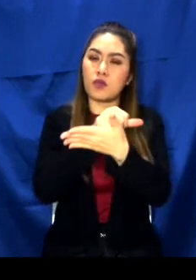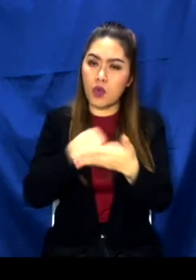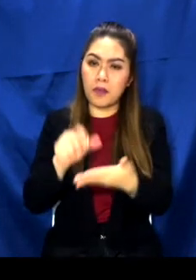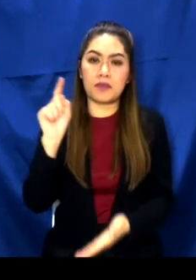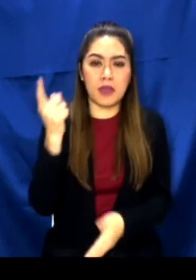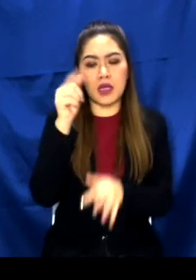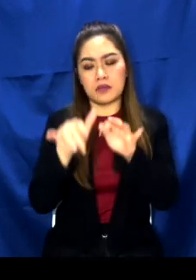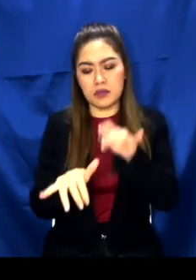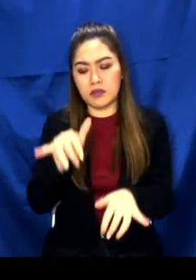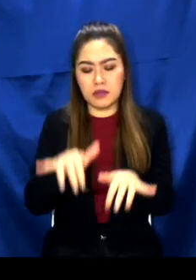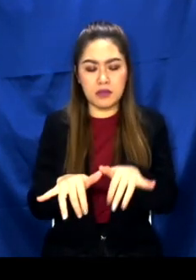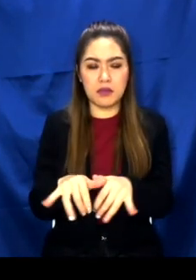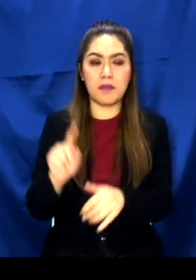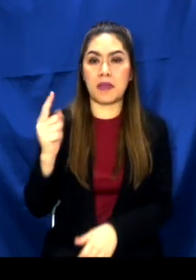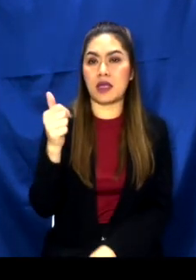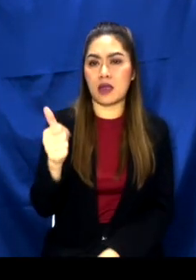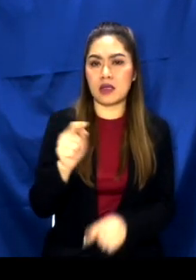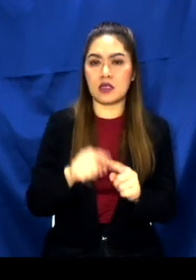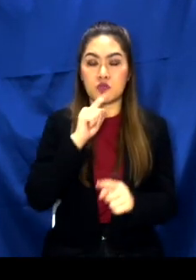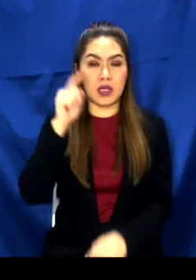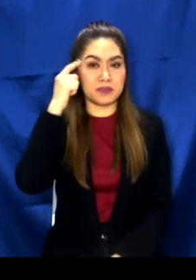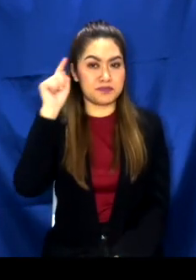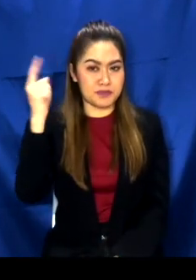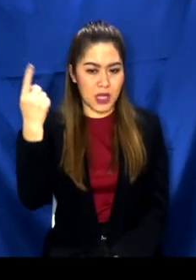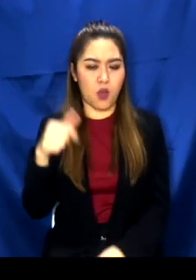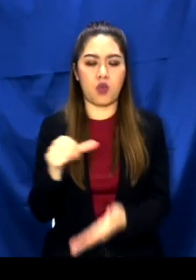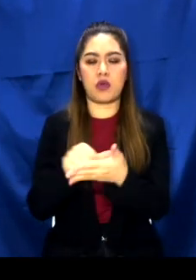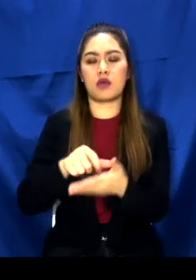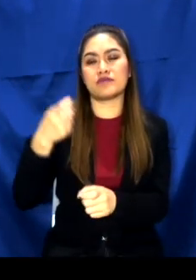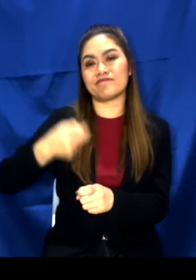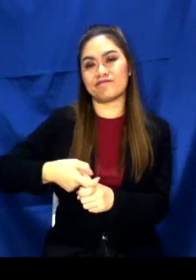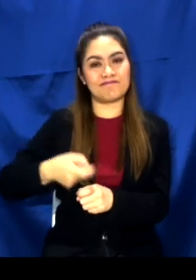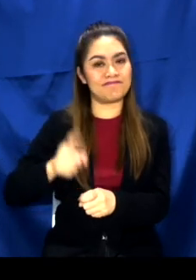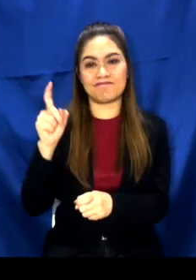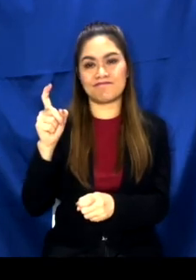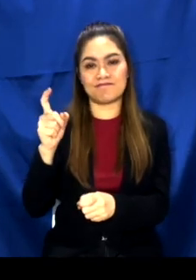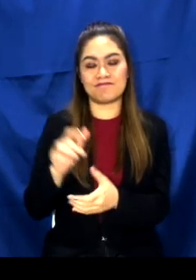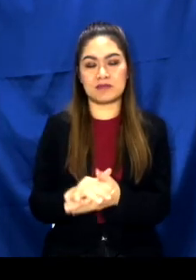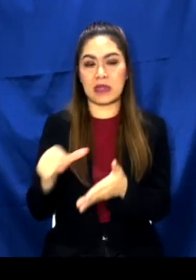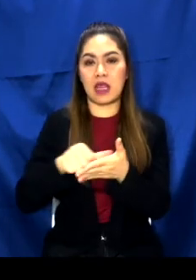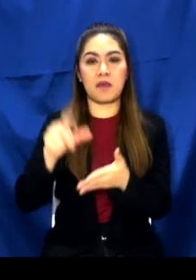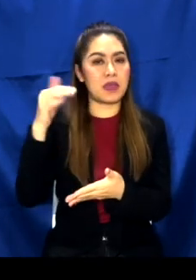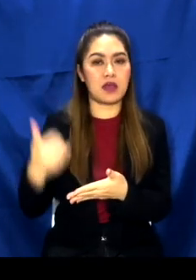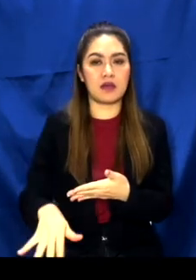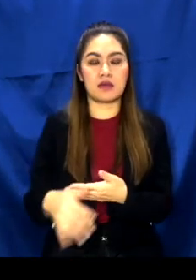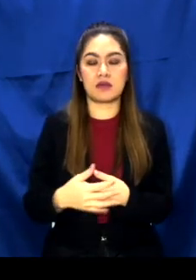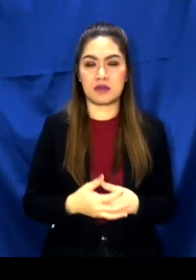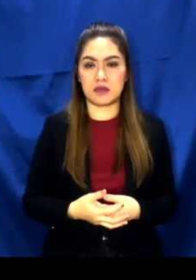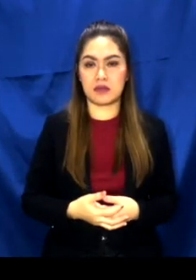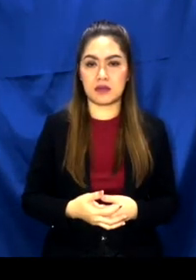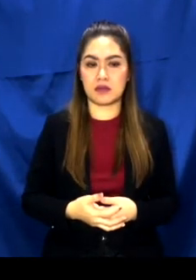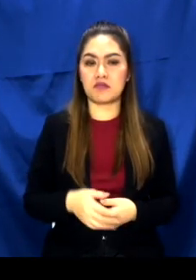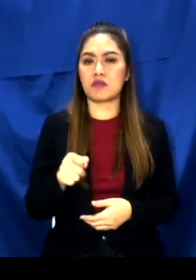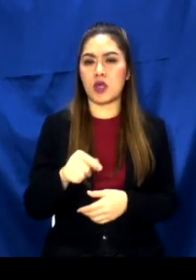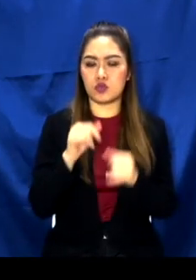ใหม่ได้แบบนี้นะคะแต่พอเราคีเอทแล้วเนี่ยไม่สามารถแก้งานได้นะคะเนี่ยไม่สามารถแก้งานได้มันจะ